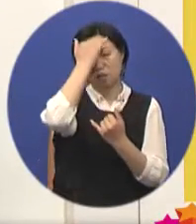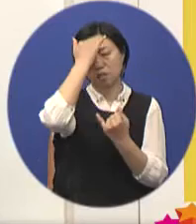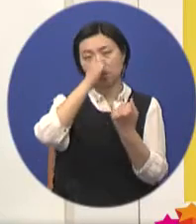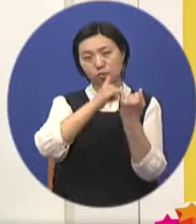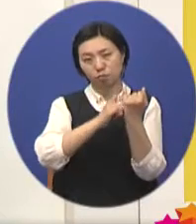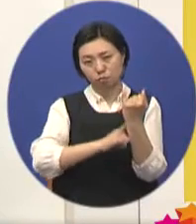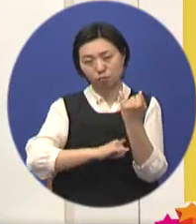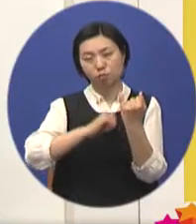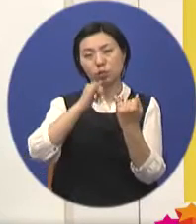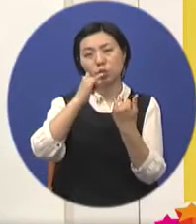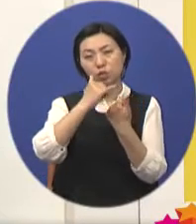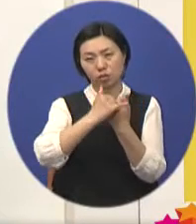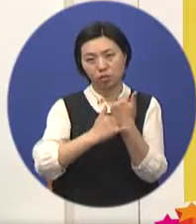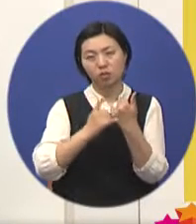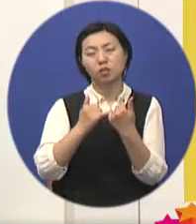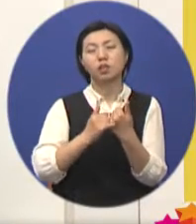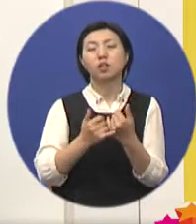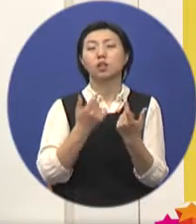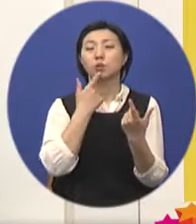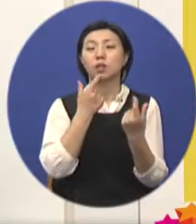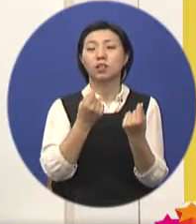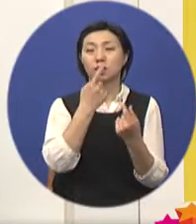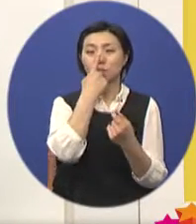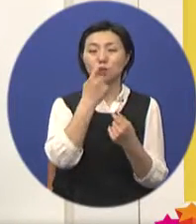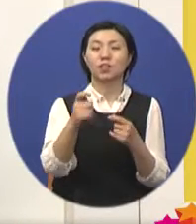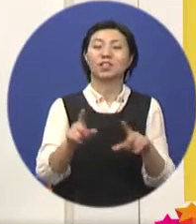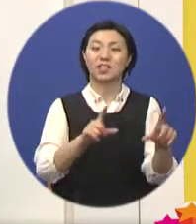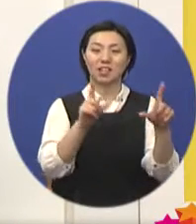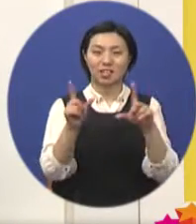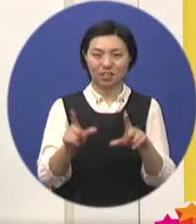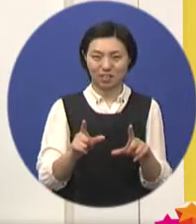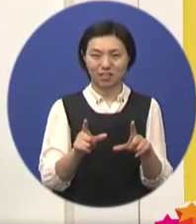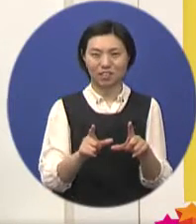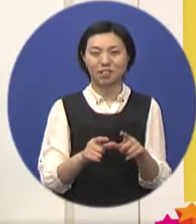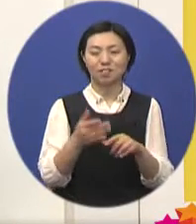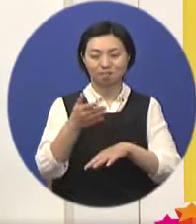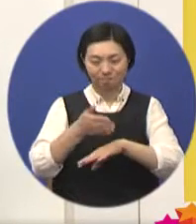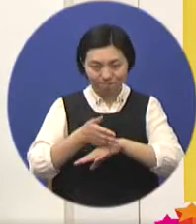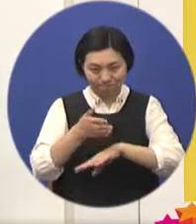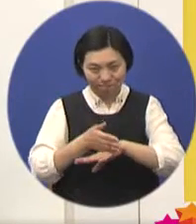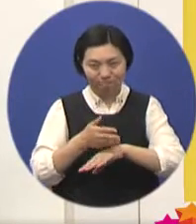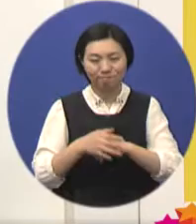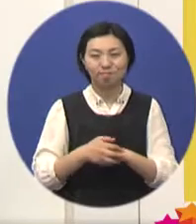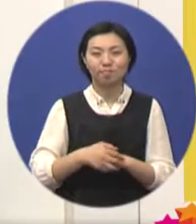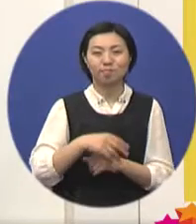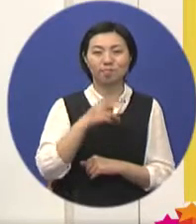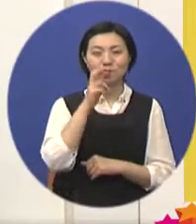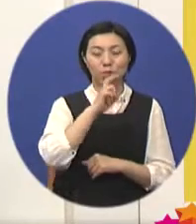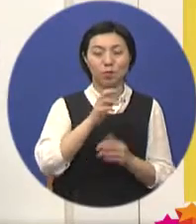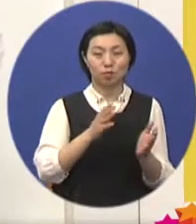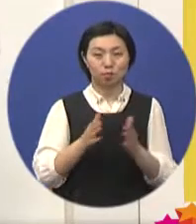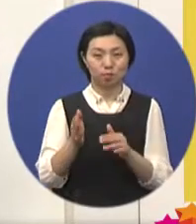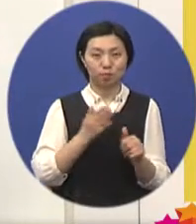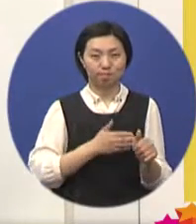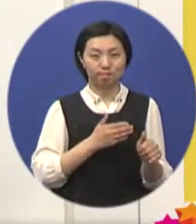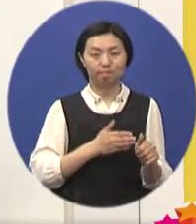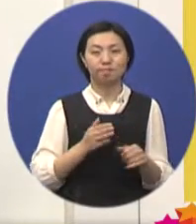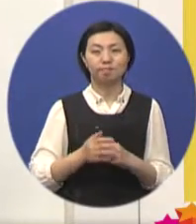효녀하면서 네. 멋지게 살자고요. 노래 들어보겠습니다. 예. 감사합니다. 네. 네. 자, 노래 준비해 주세요.